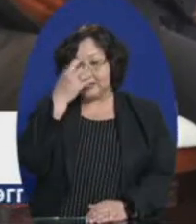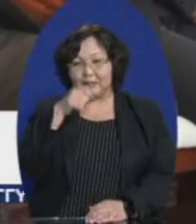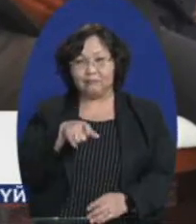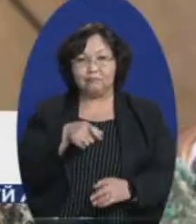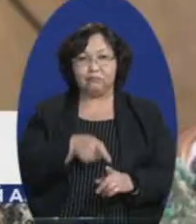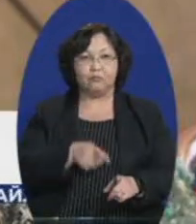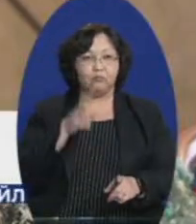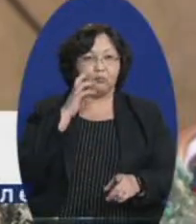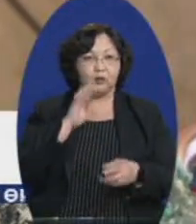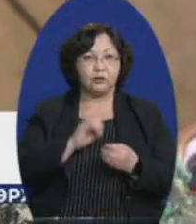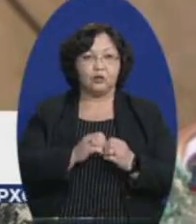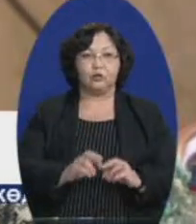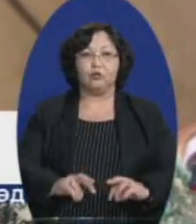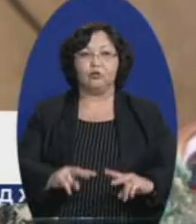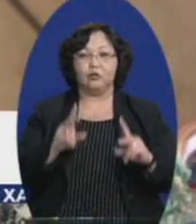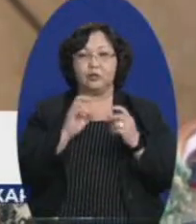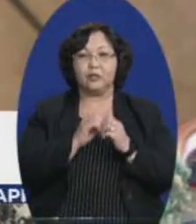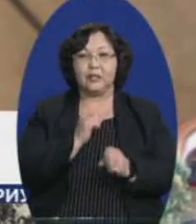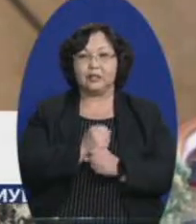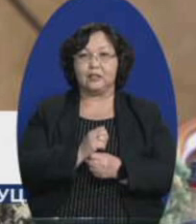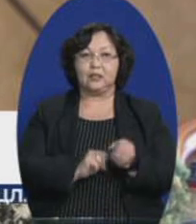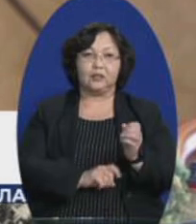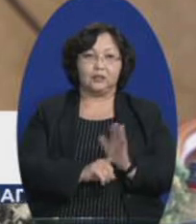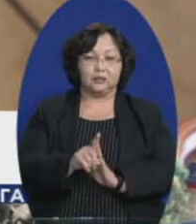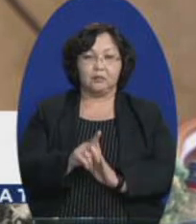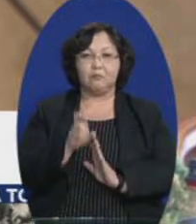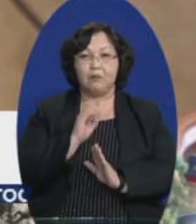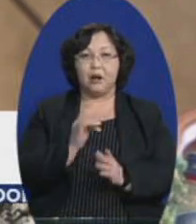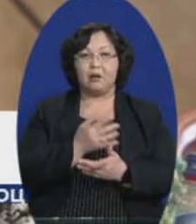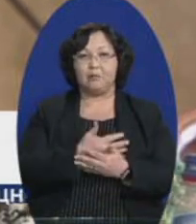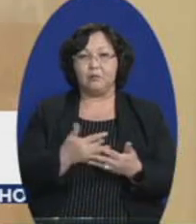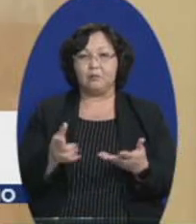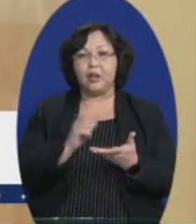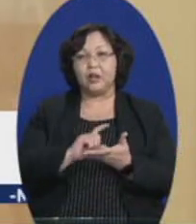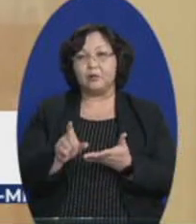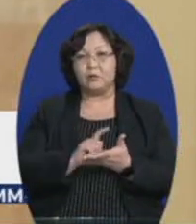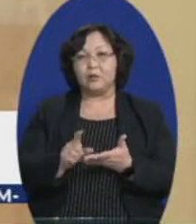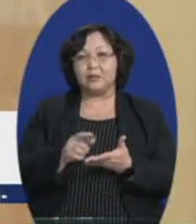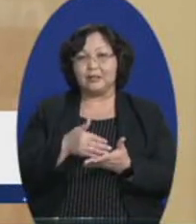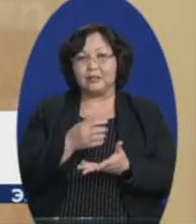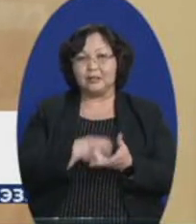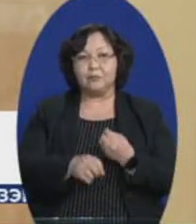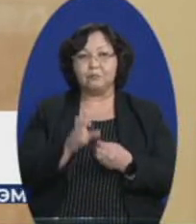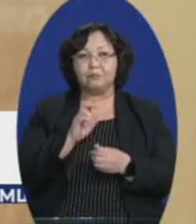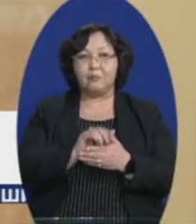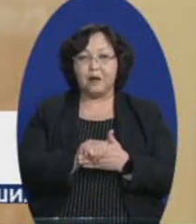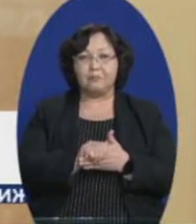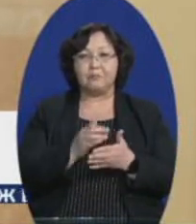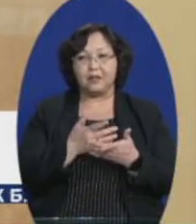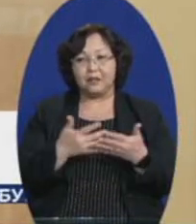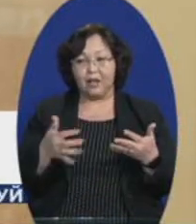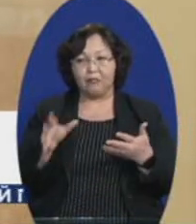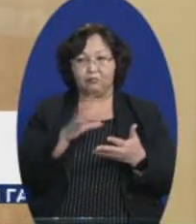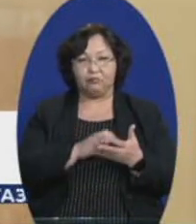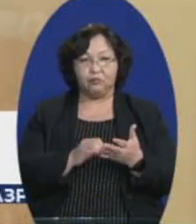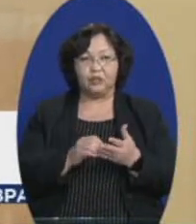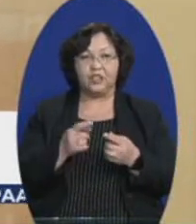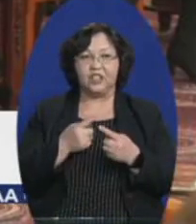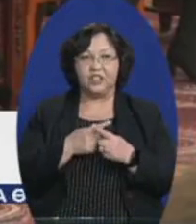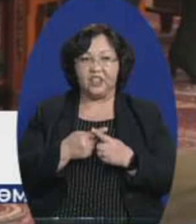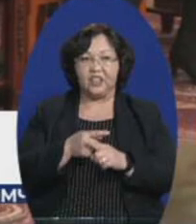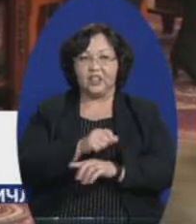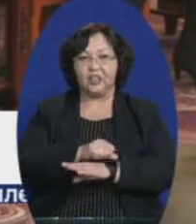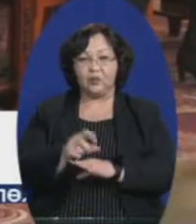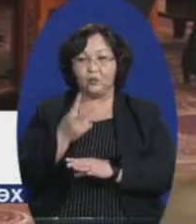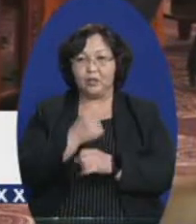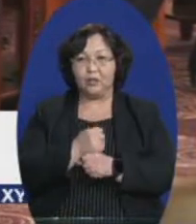чиглэлд бодлогын өөрчлөлт хийж хэрэгжүүлж эхэлсэн. Тухайлбал бараа бүтээгдэхүүнийг экспортлоход бичиг баримтын бүрдүүлэлт хилдээр үйл ажиллагаанд